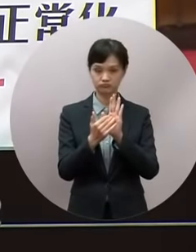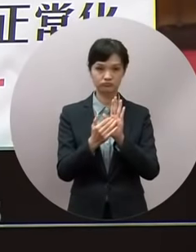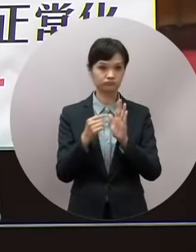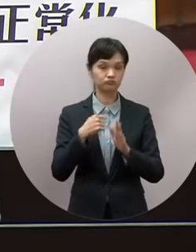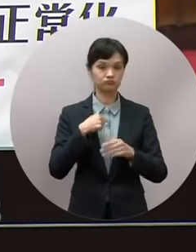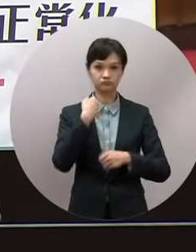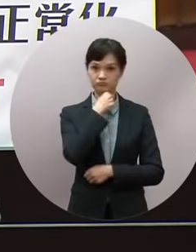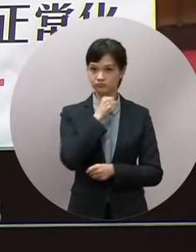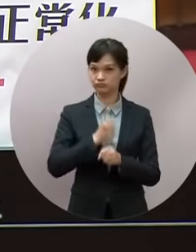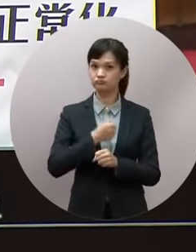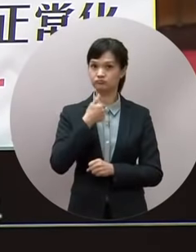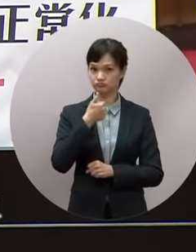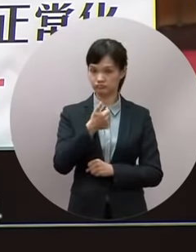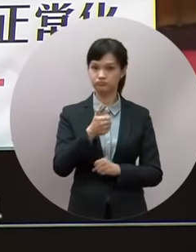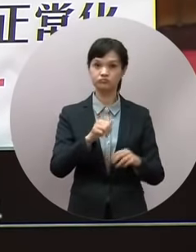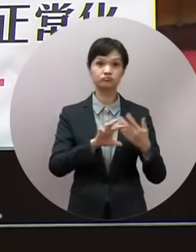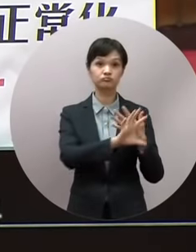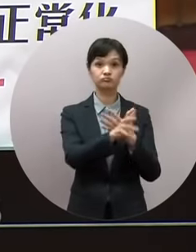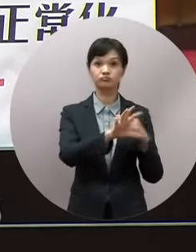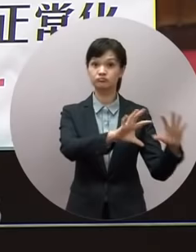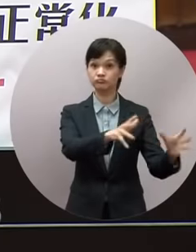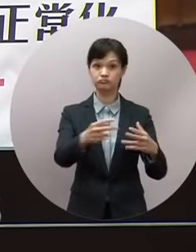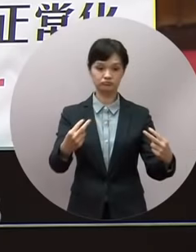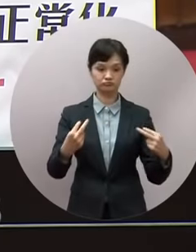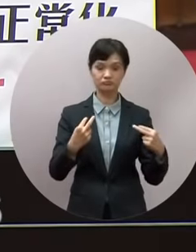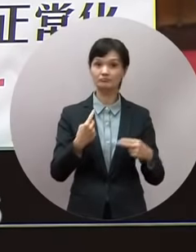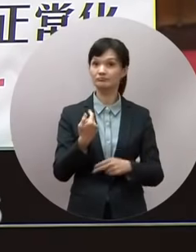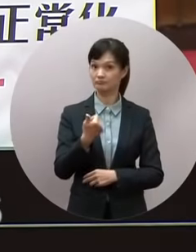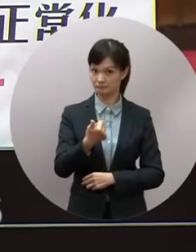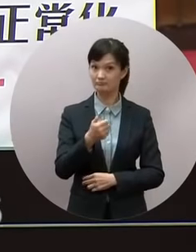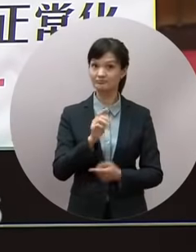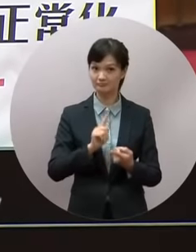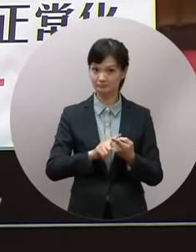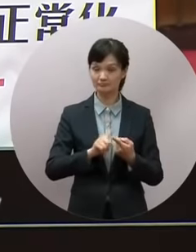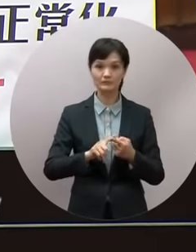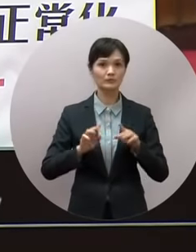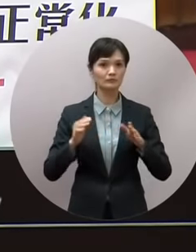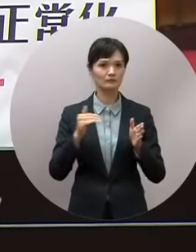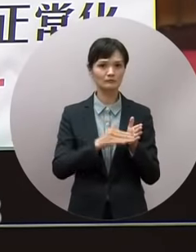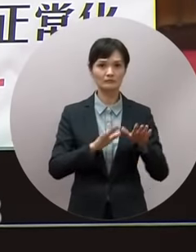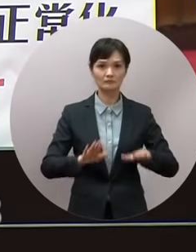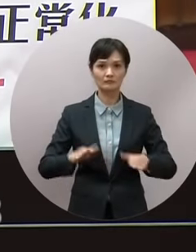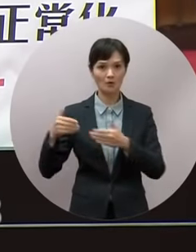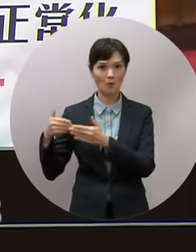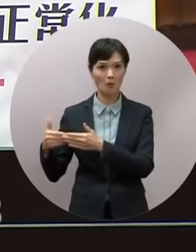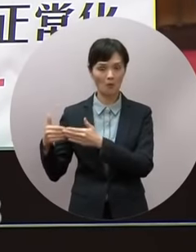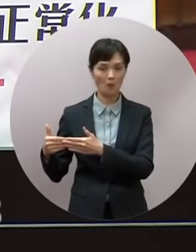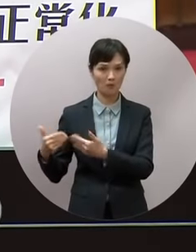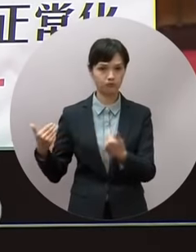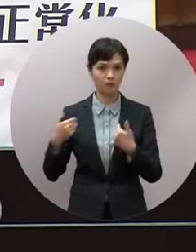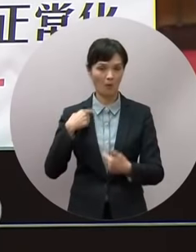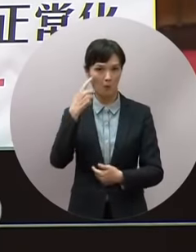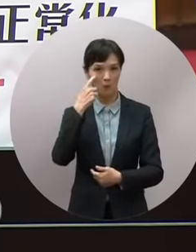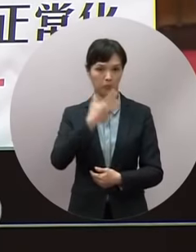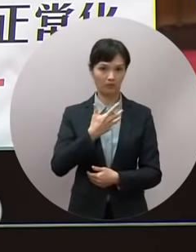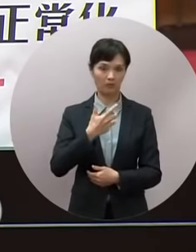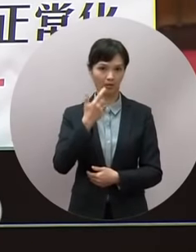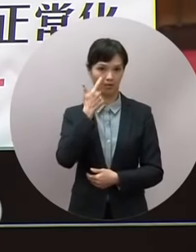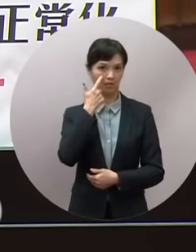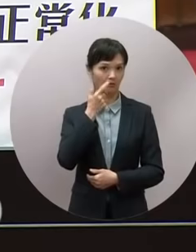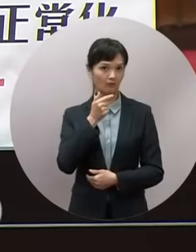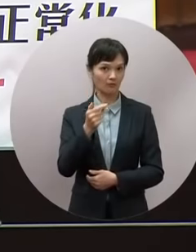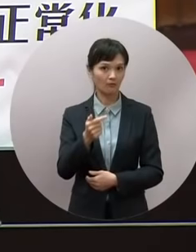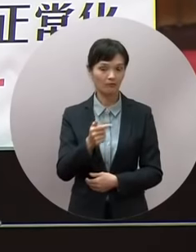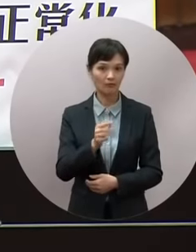让世界看到台湾的软实力，到现在接受中国这样明目张胆的武吓，那我们